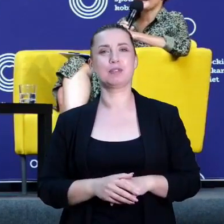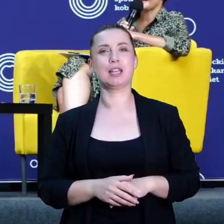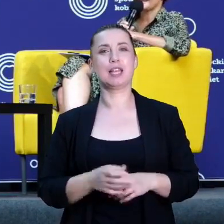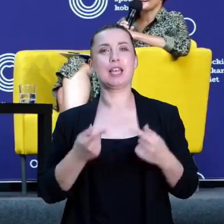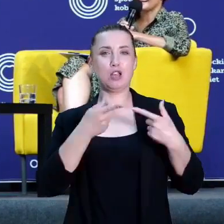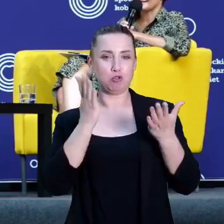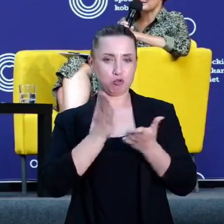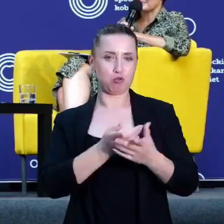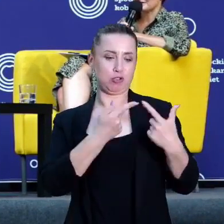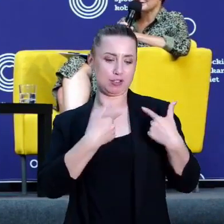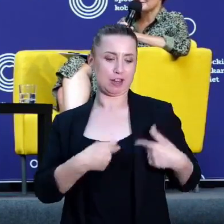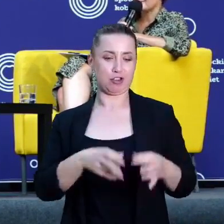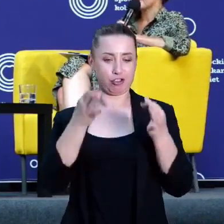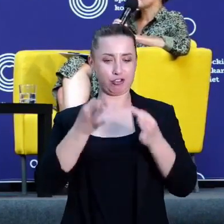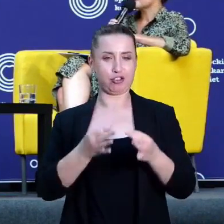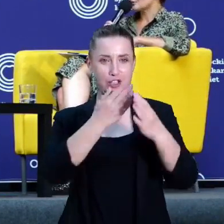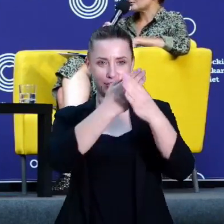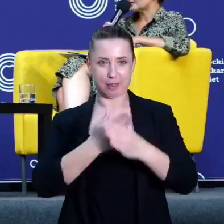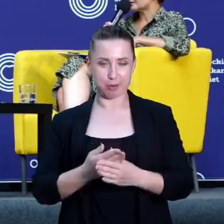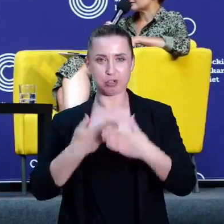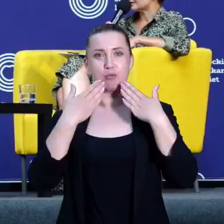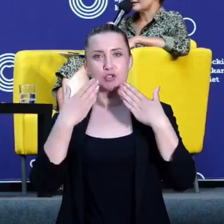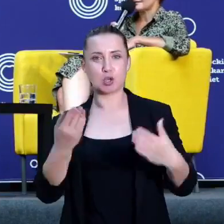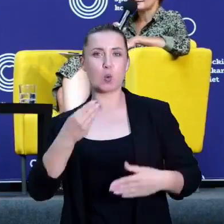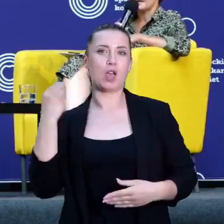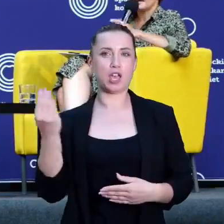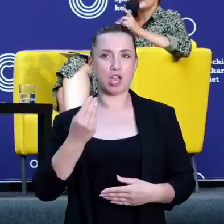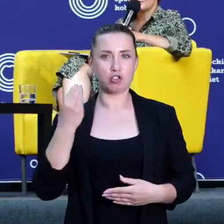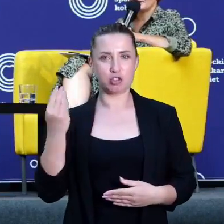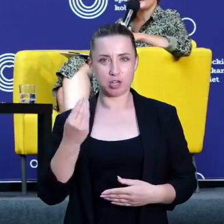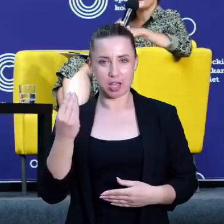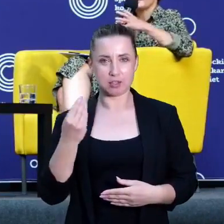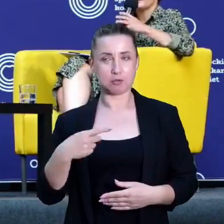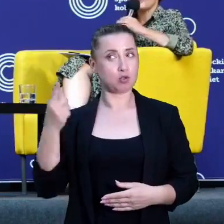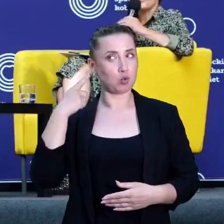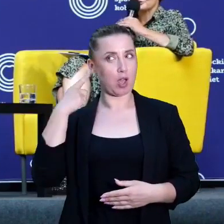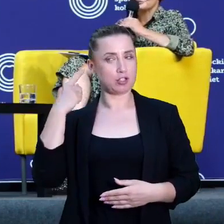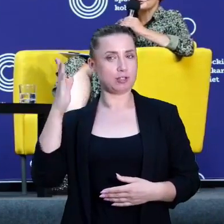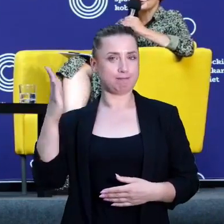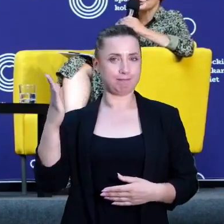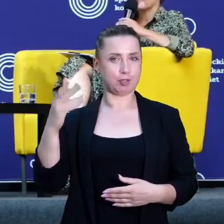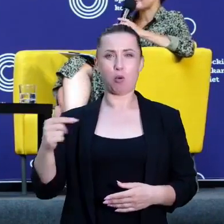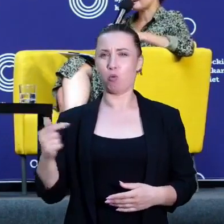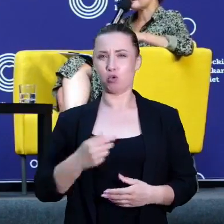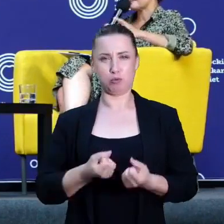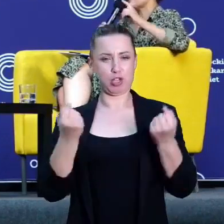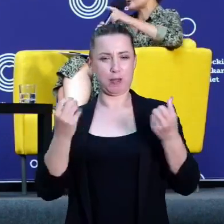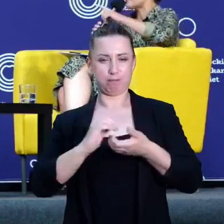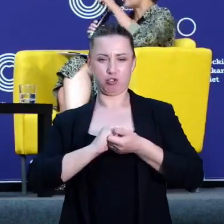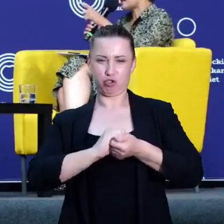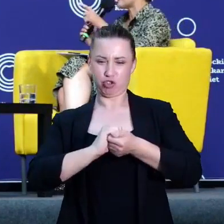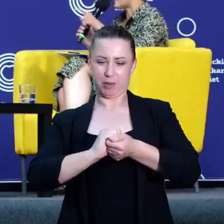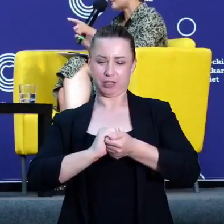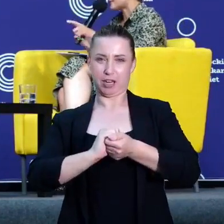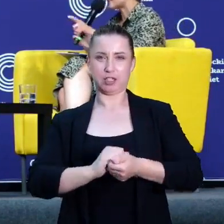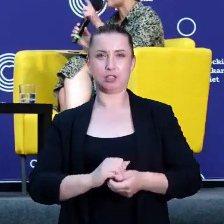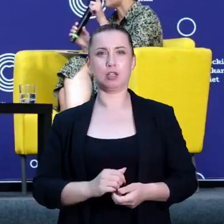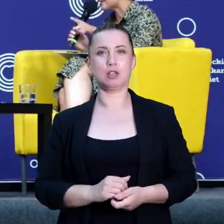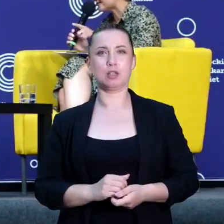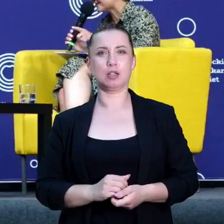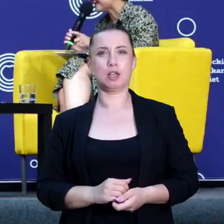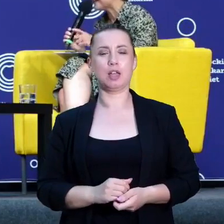serdecznie teraz zapraszam. Dziękuję jeszcze raz i słuchajcie, no musimy się trzymać razem i możemy to razem